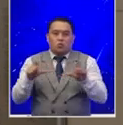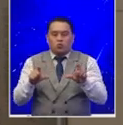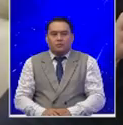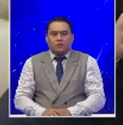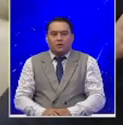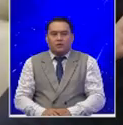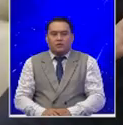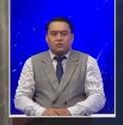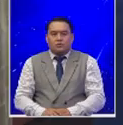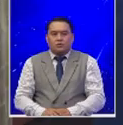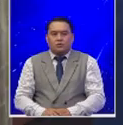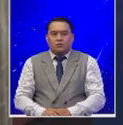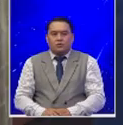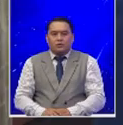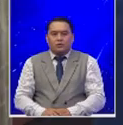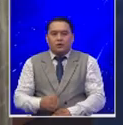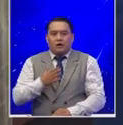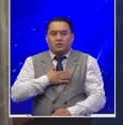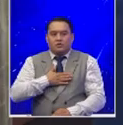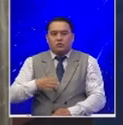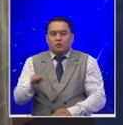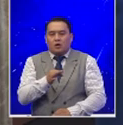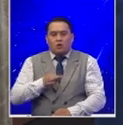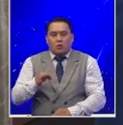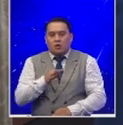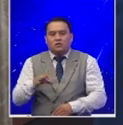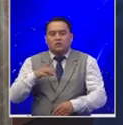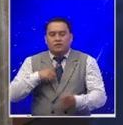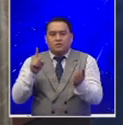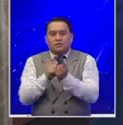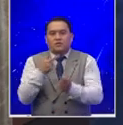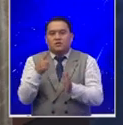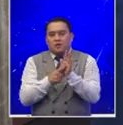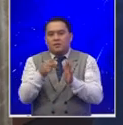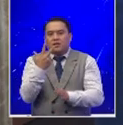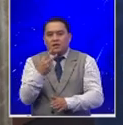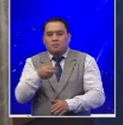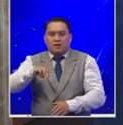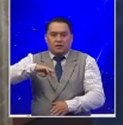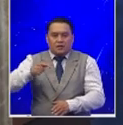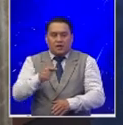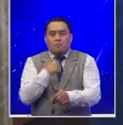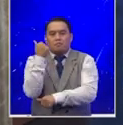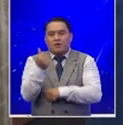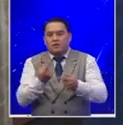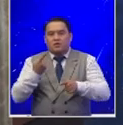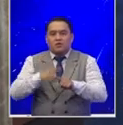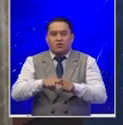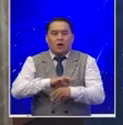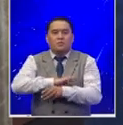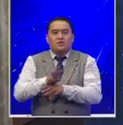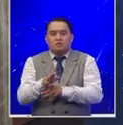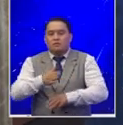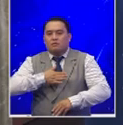учреждениям области. В Алматинской области выделено дополнительно 7,3 миллиарда тенге на материально-техническое оснащение